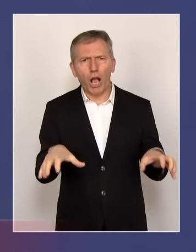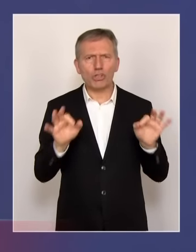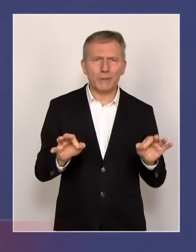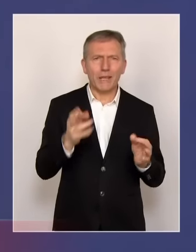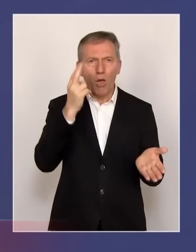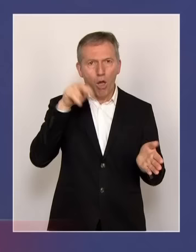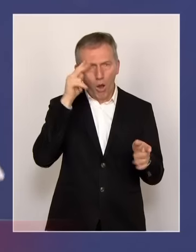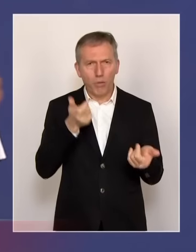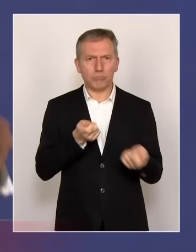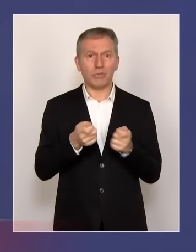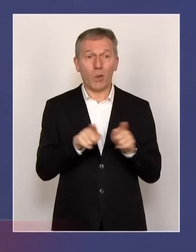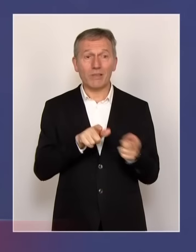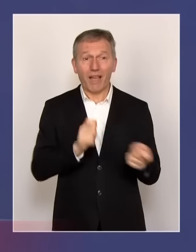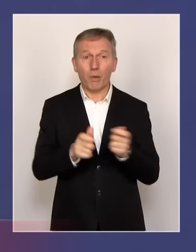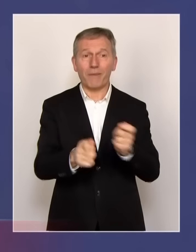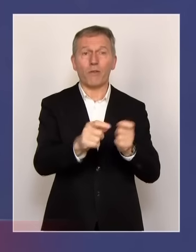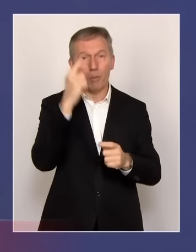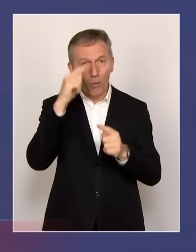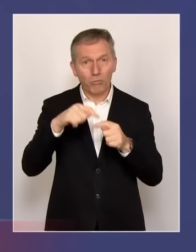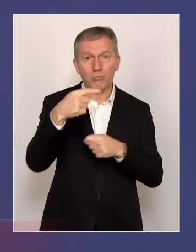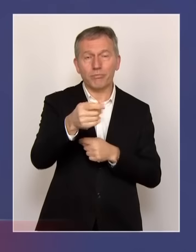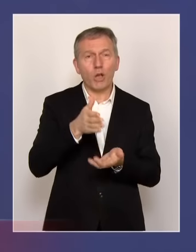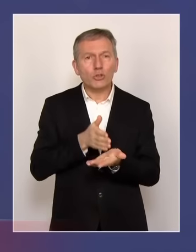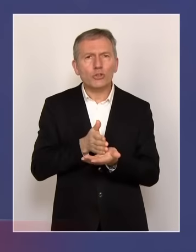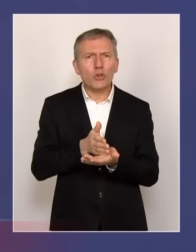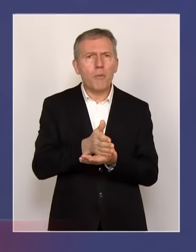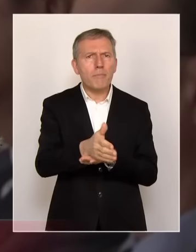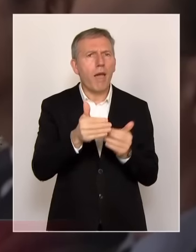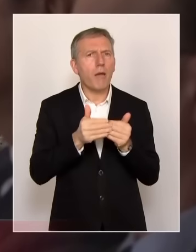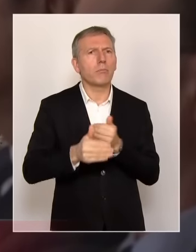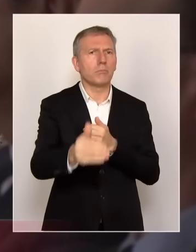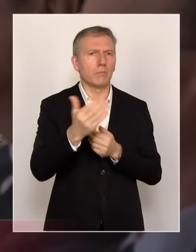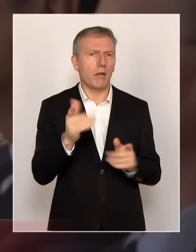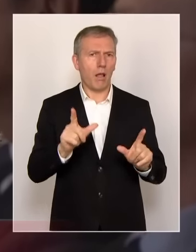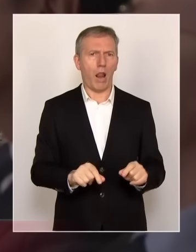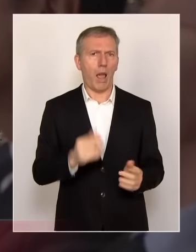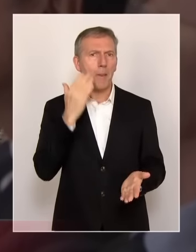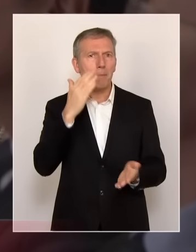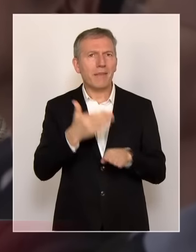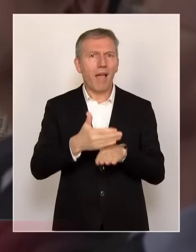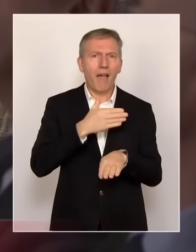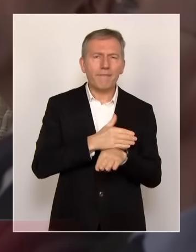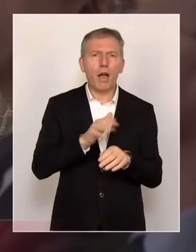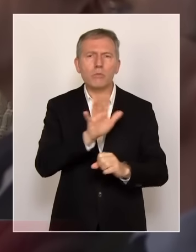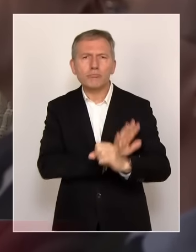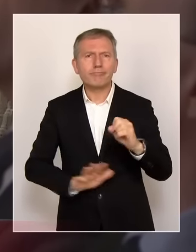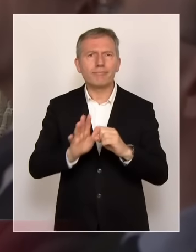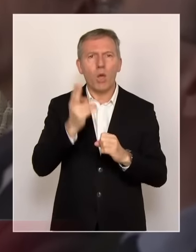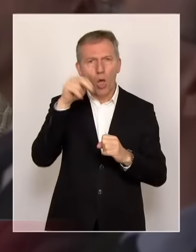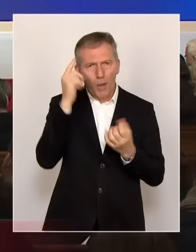maintenant les réformes nécessaires pour préparer ce chemin qui n'existe que s'ils intègrent l'acquis communautaire